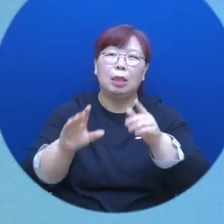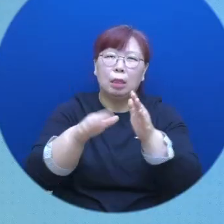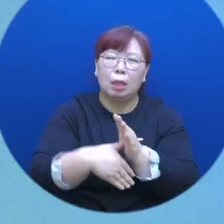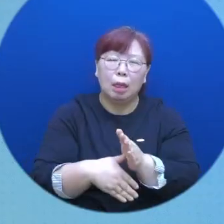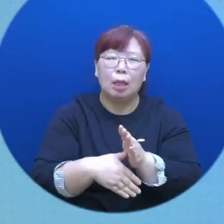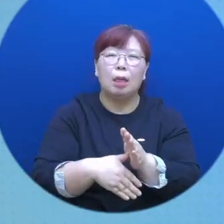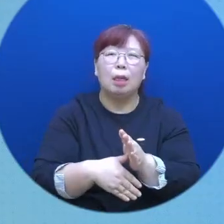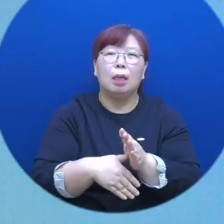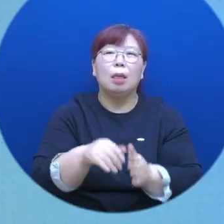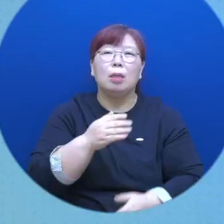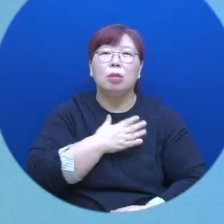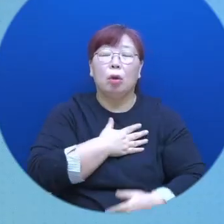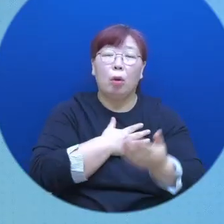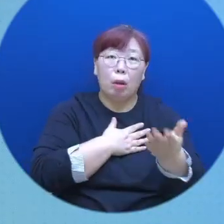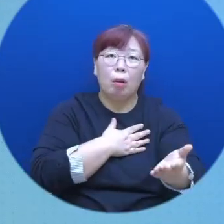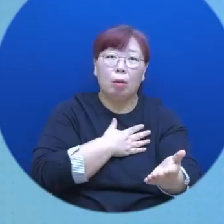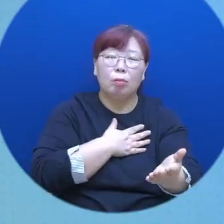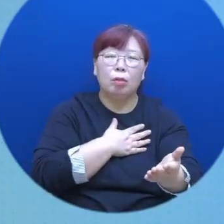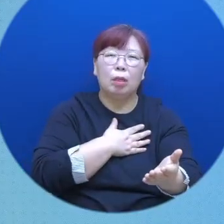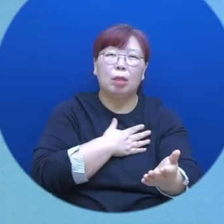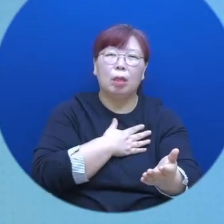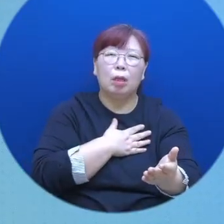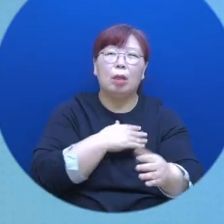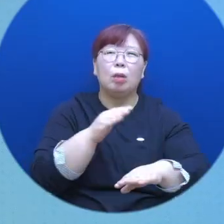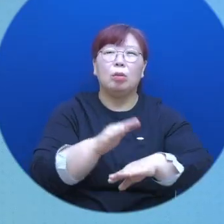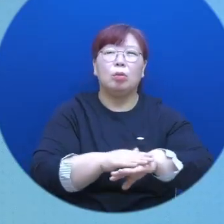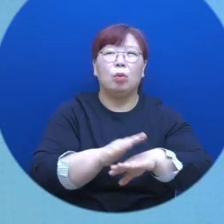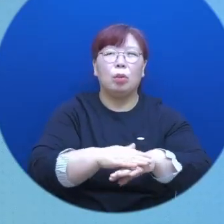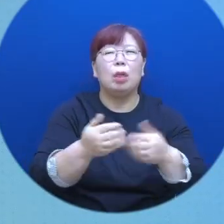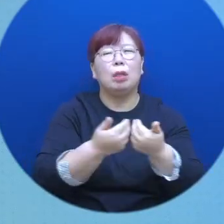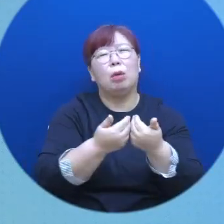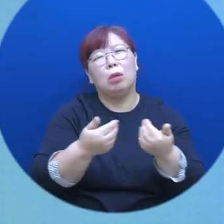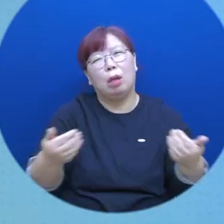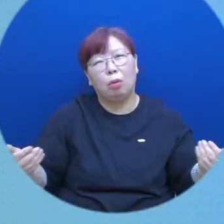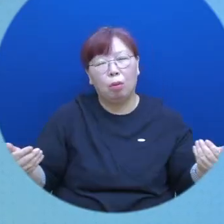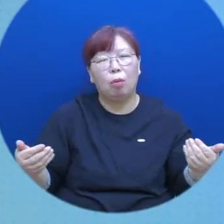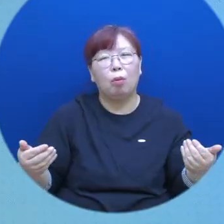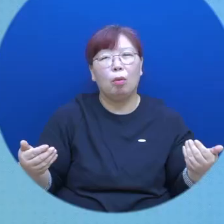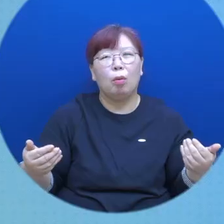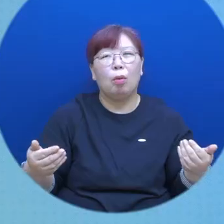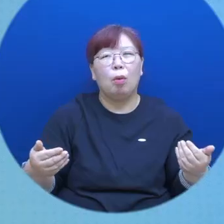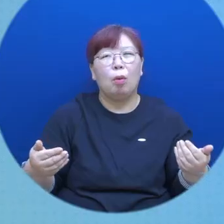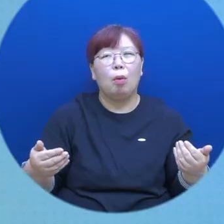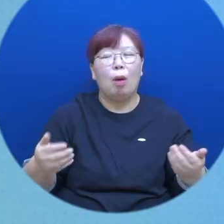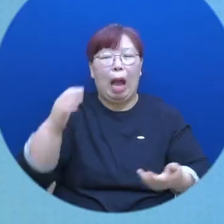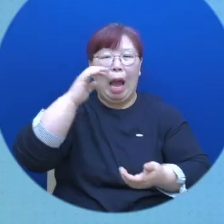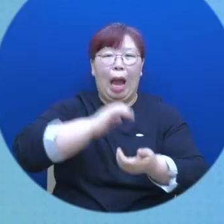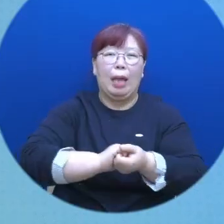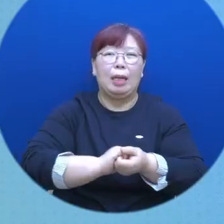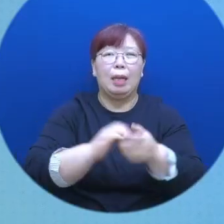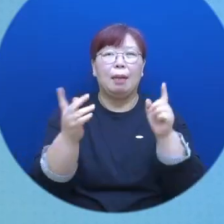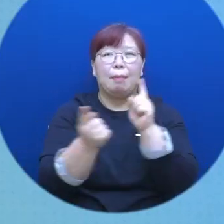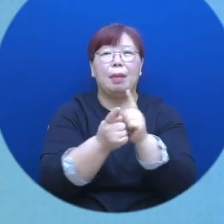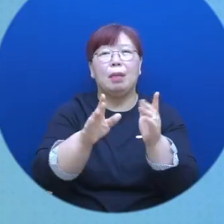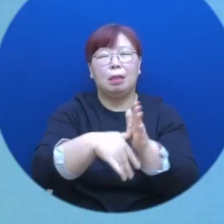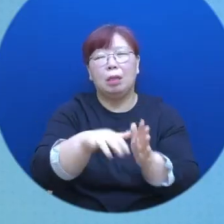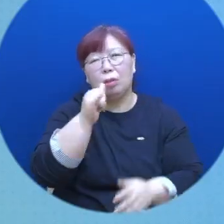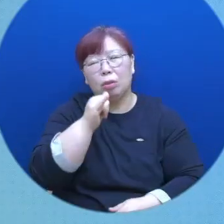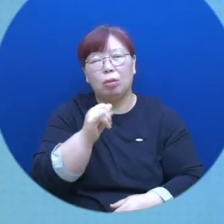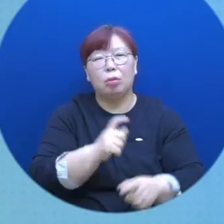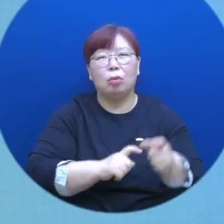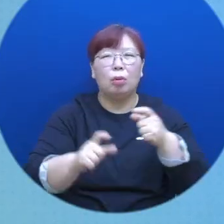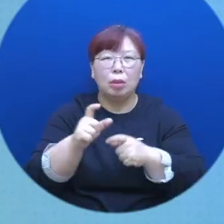저와 여러분에게 손이 떠나버리고 손댈 수 없는 한계를 만날 수 있다고요. 더